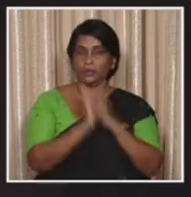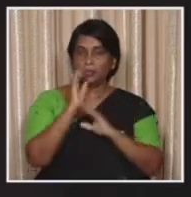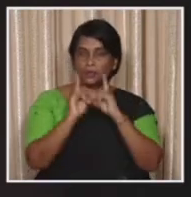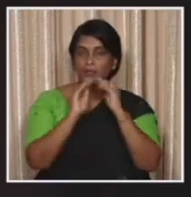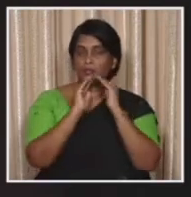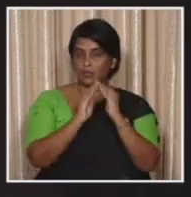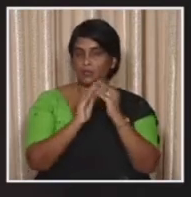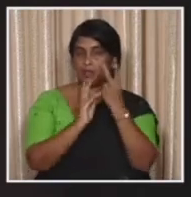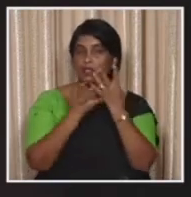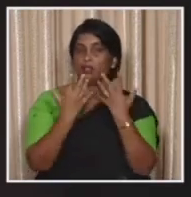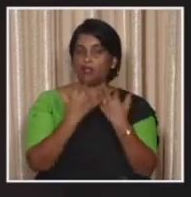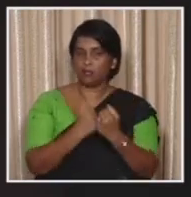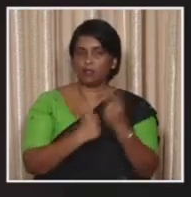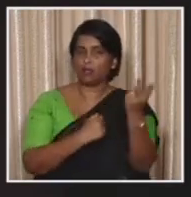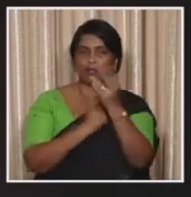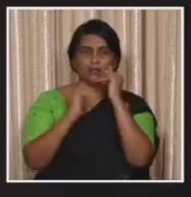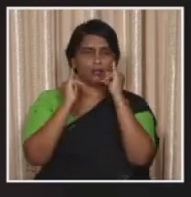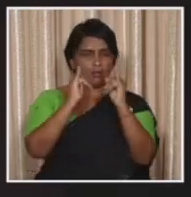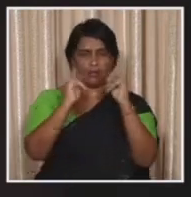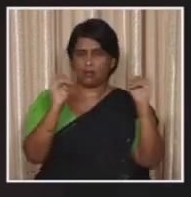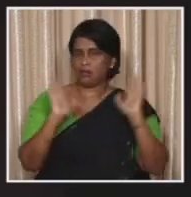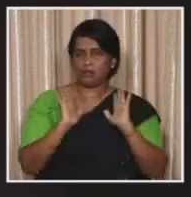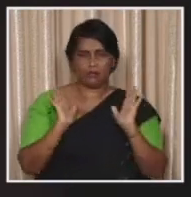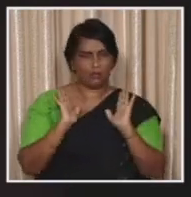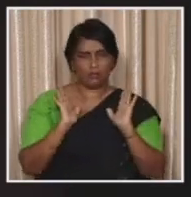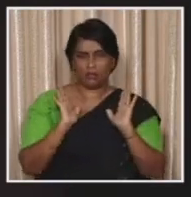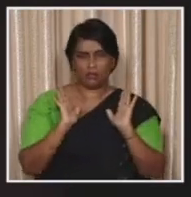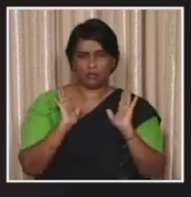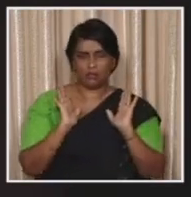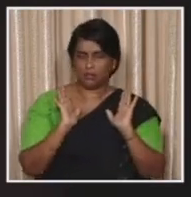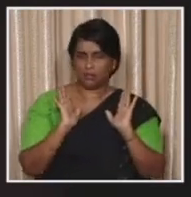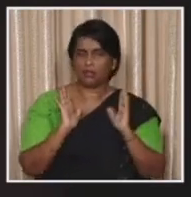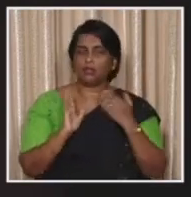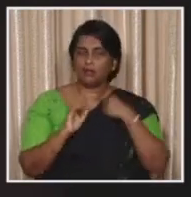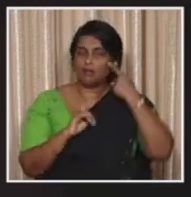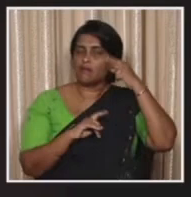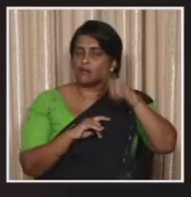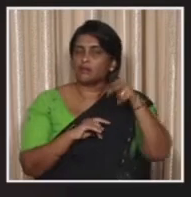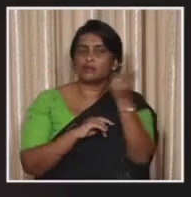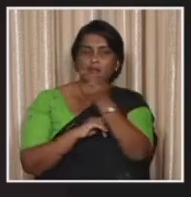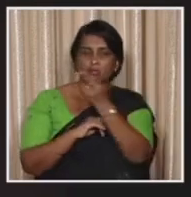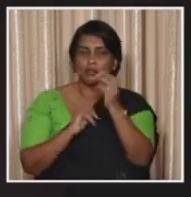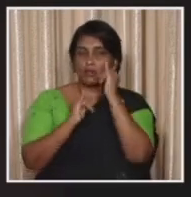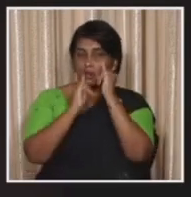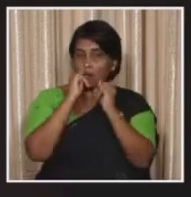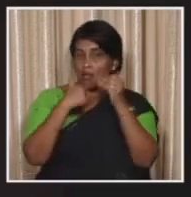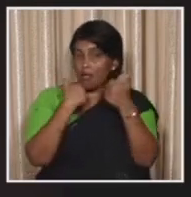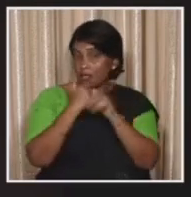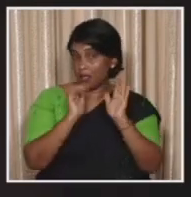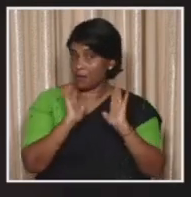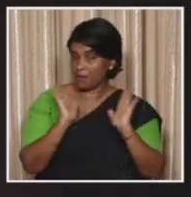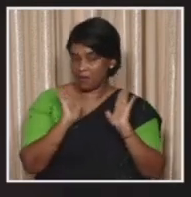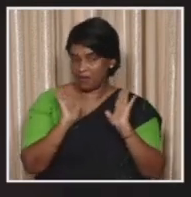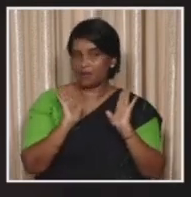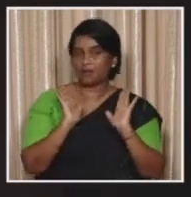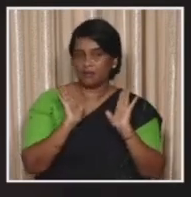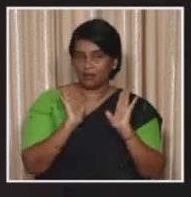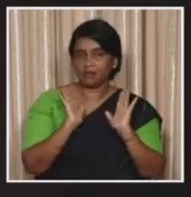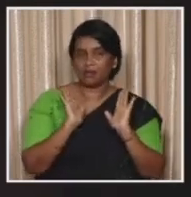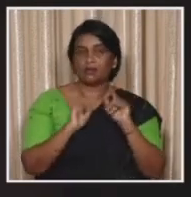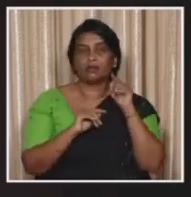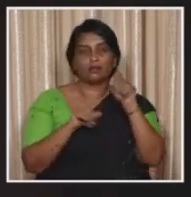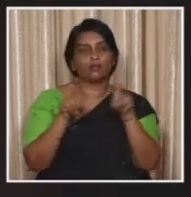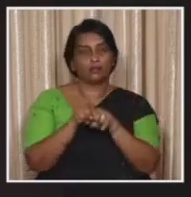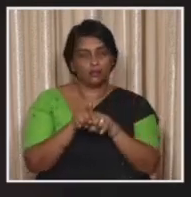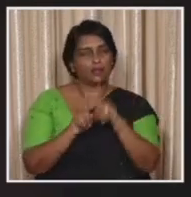කරන් හම්බෙලා තියෙනවා ඔබතුමාලා දෙන්නට චෝදනාවල් නැහැ අපි විශ්වාස කරන ඔබතුමාලා දෙන්න චෝදනාවල් හදාගන්න හේකුත් නැහැ ඒ